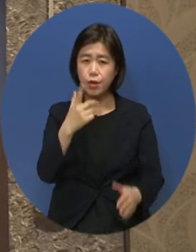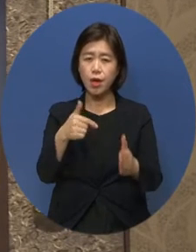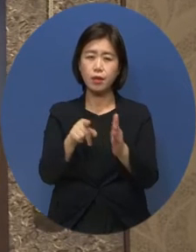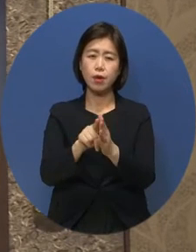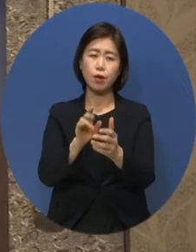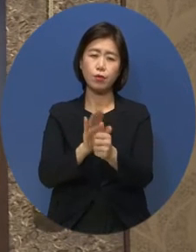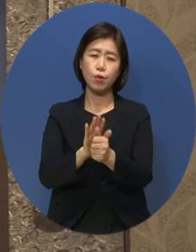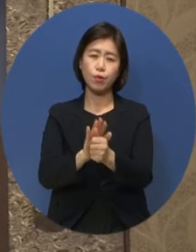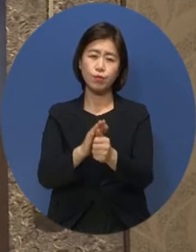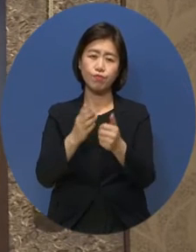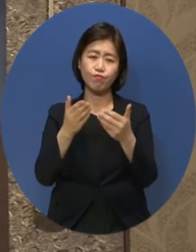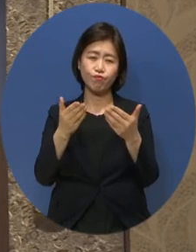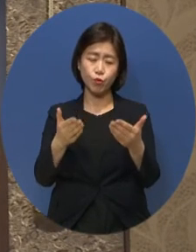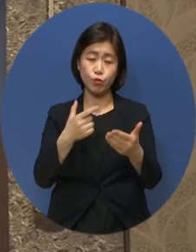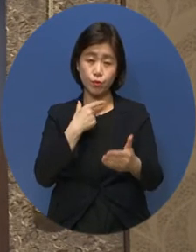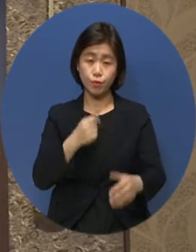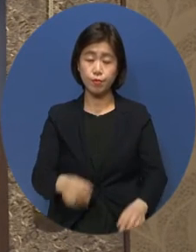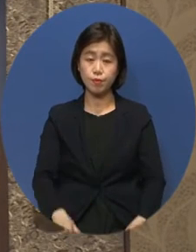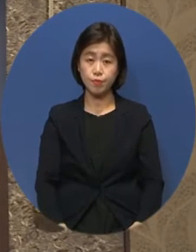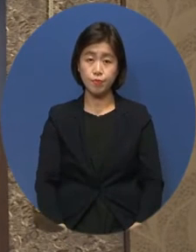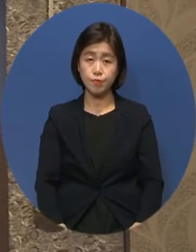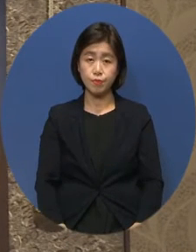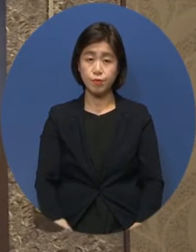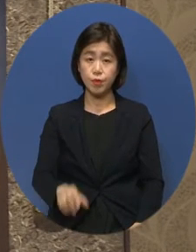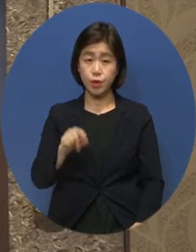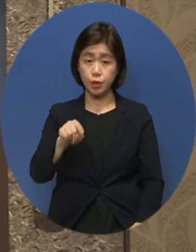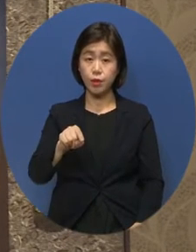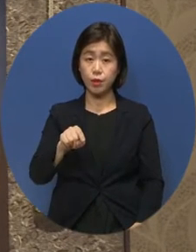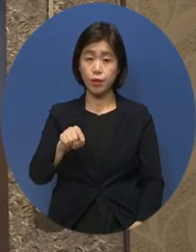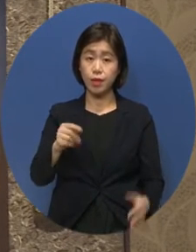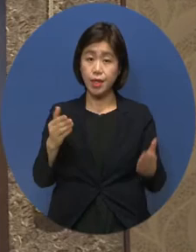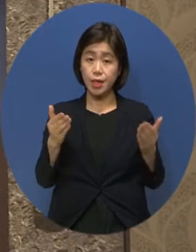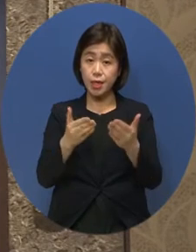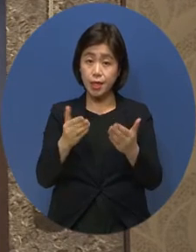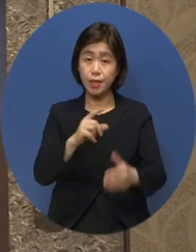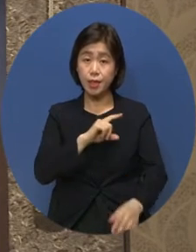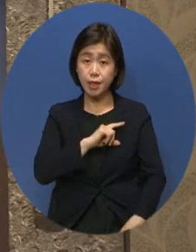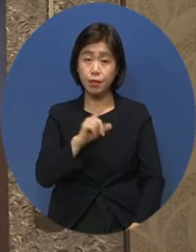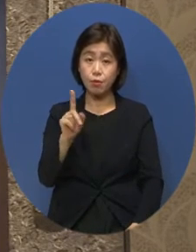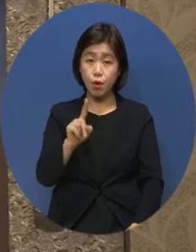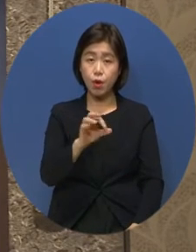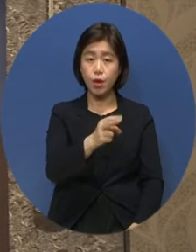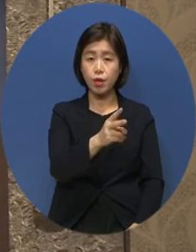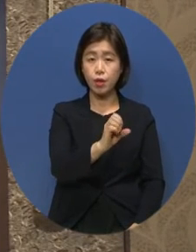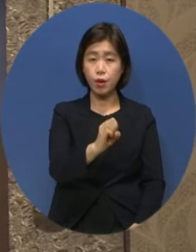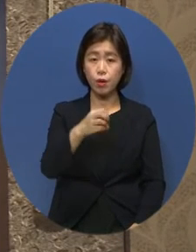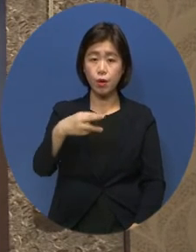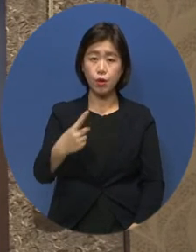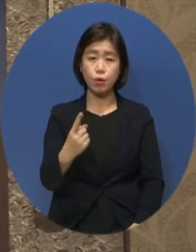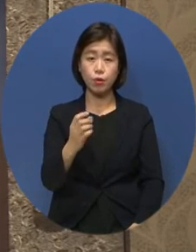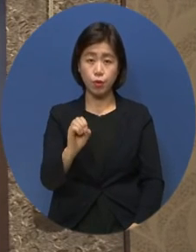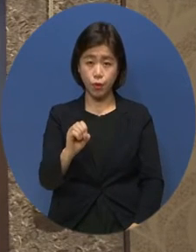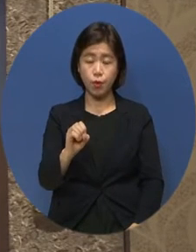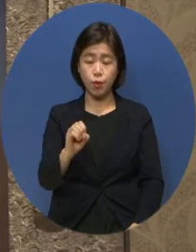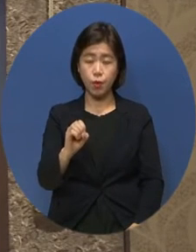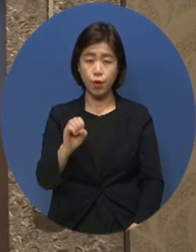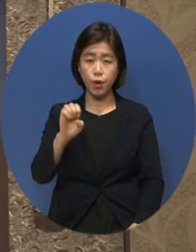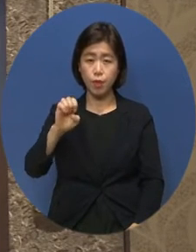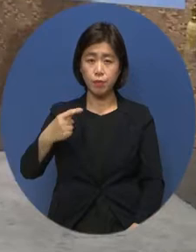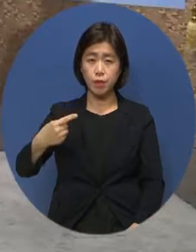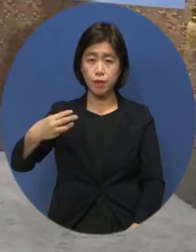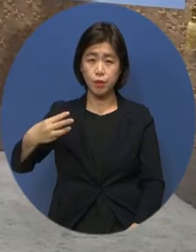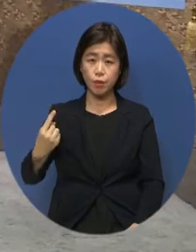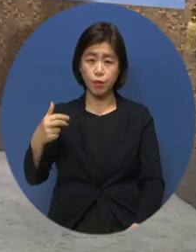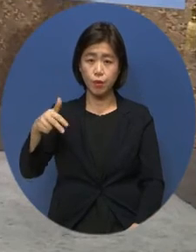많은 반성을 두고 있는데 그 프로젝트 이름이 일명 영농 프로젝트라고 합니다 아 이것은 0 동포의